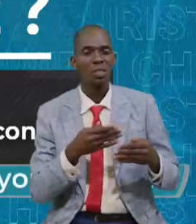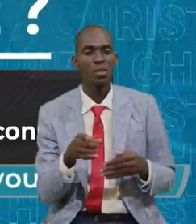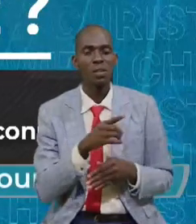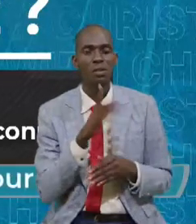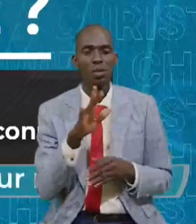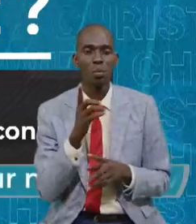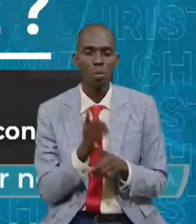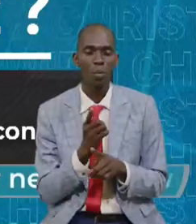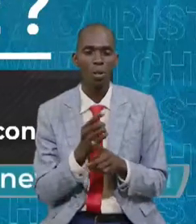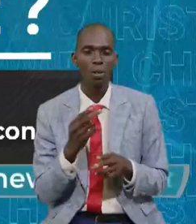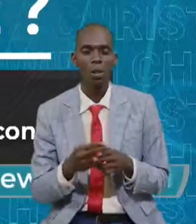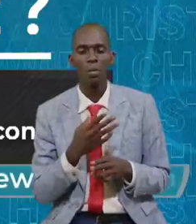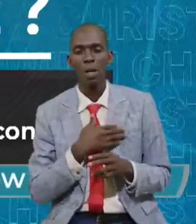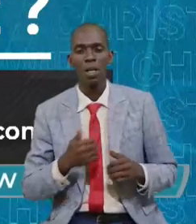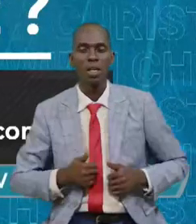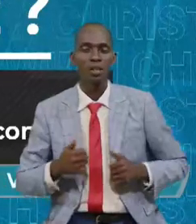toutes vos coordonnées,